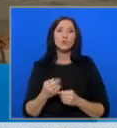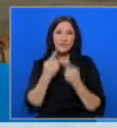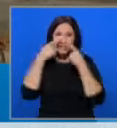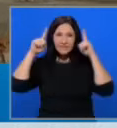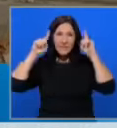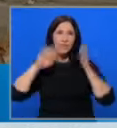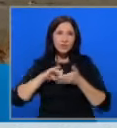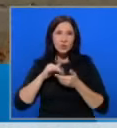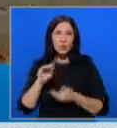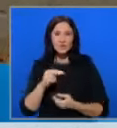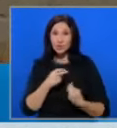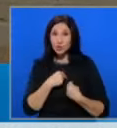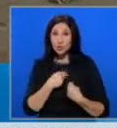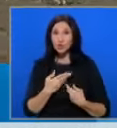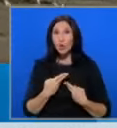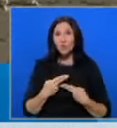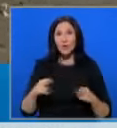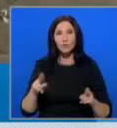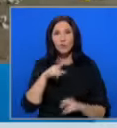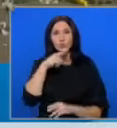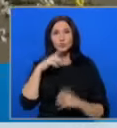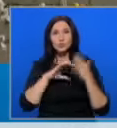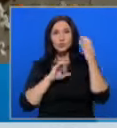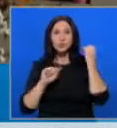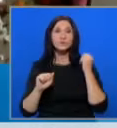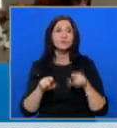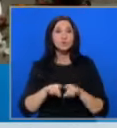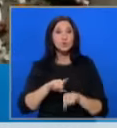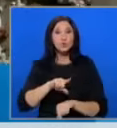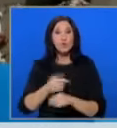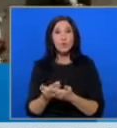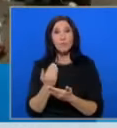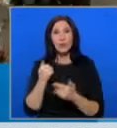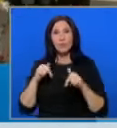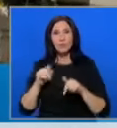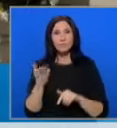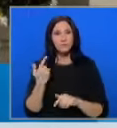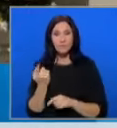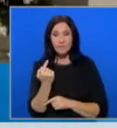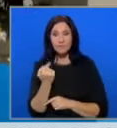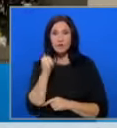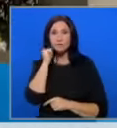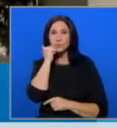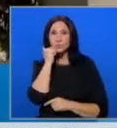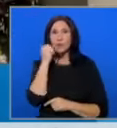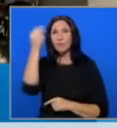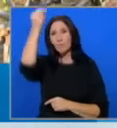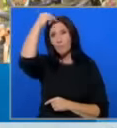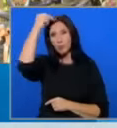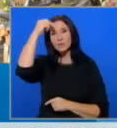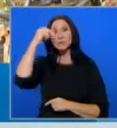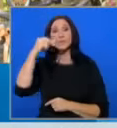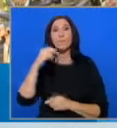разчитат за отварянето му и на руското посолство. Междувременно, по-рано днес, беше привикан в Москва и българският